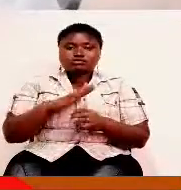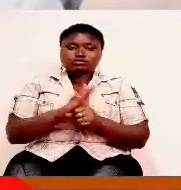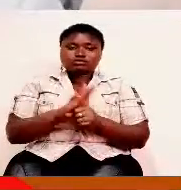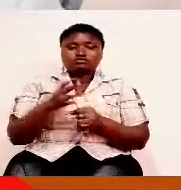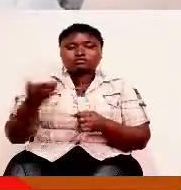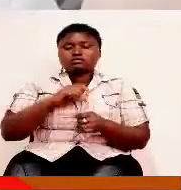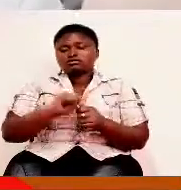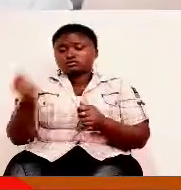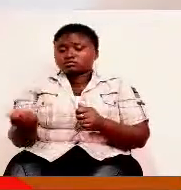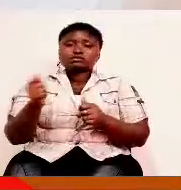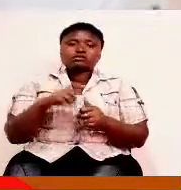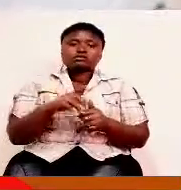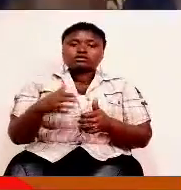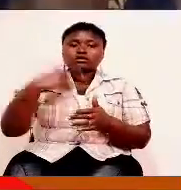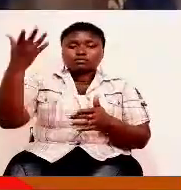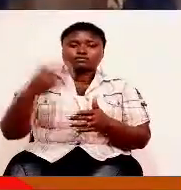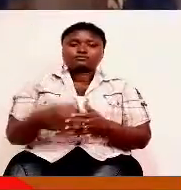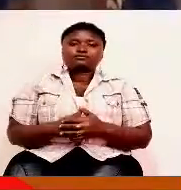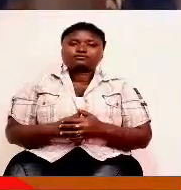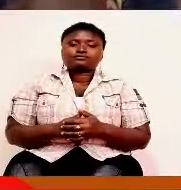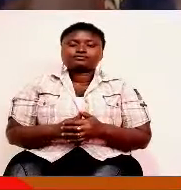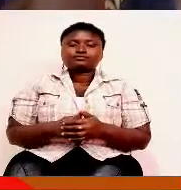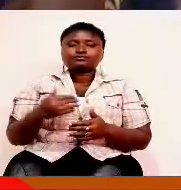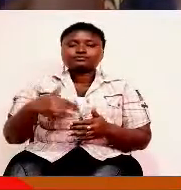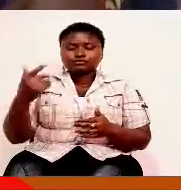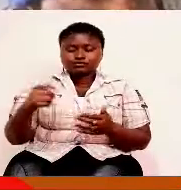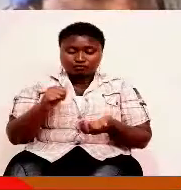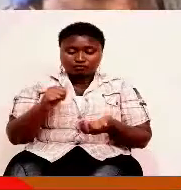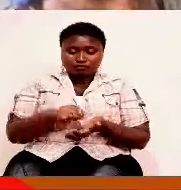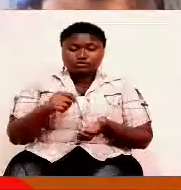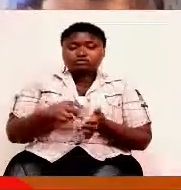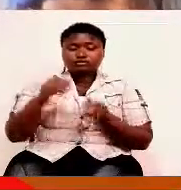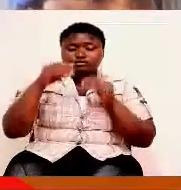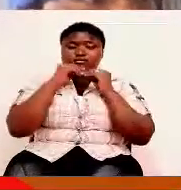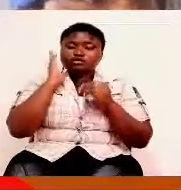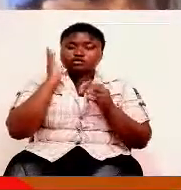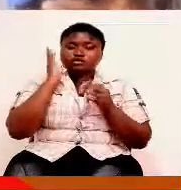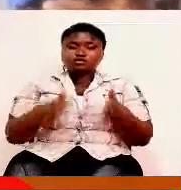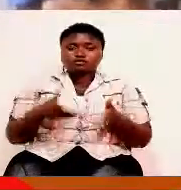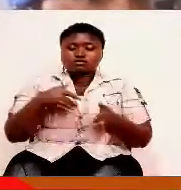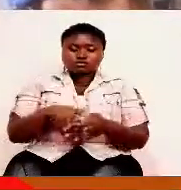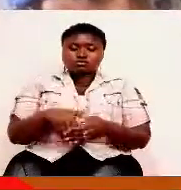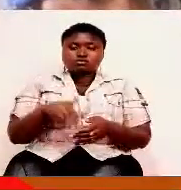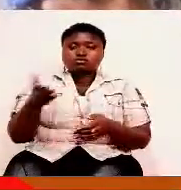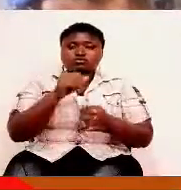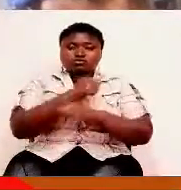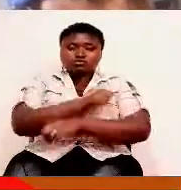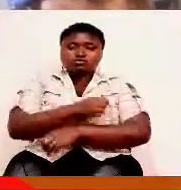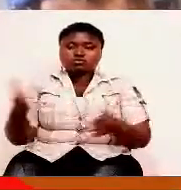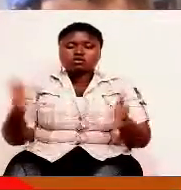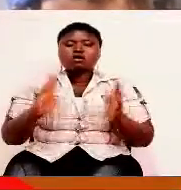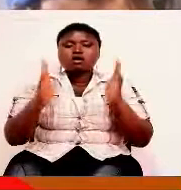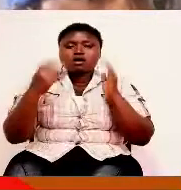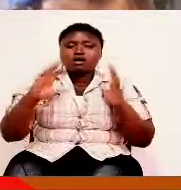hidari ya kinyanera, no toko ya na boarding. Oho ashari adhukuru oyo ni makenere ile waki oyo, kuonare ushia na shiaone